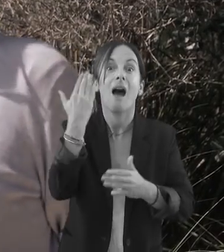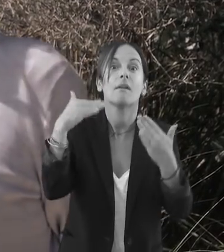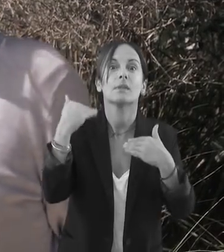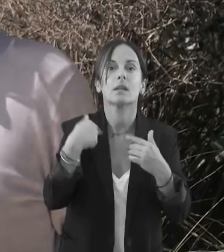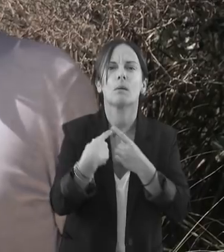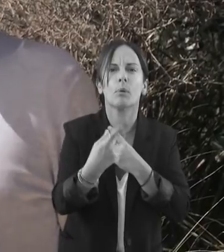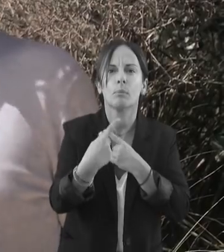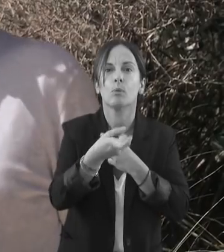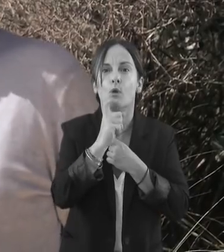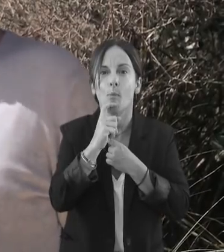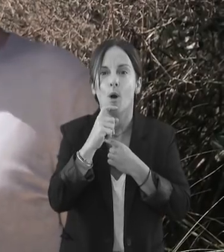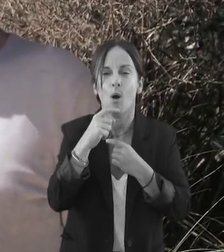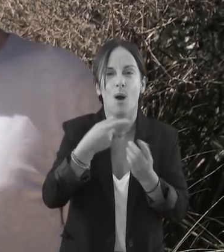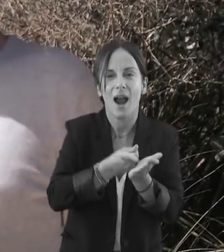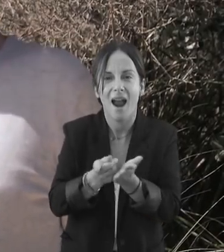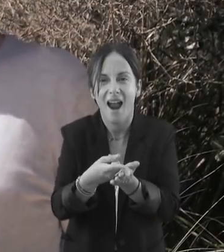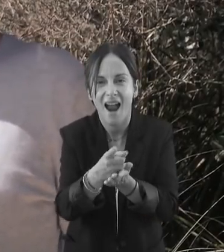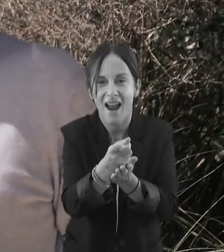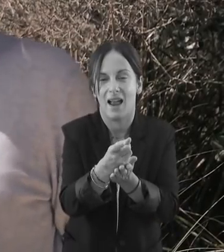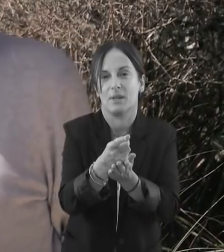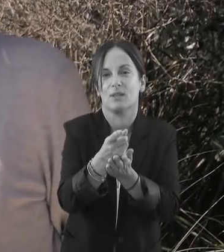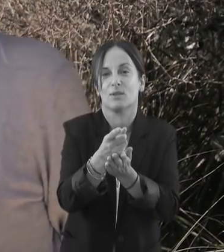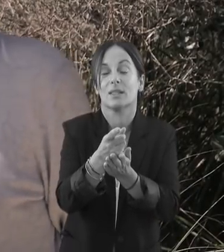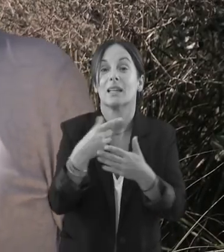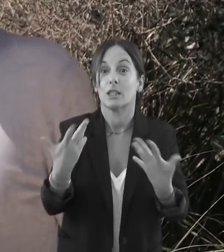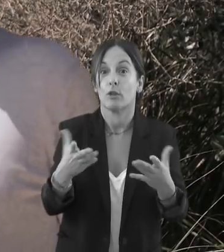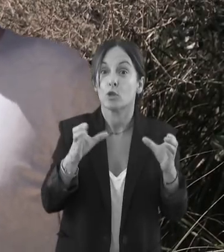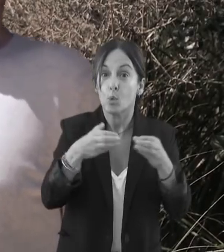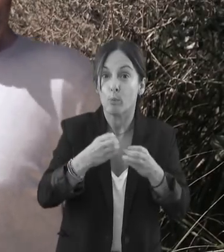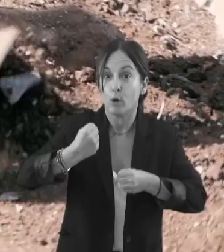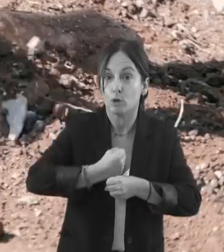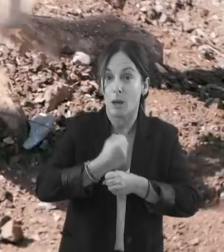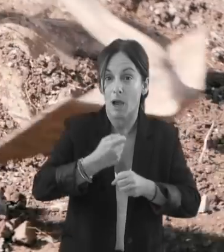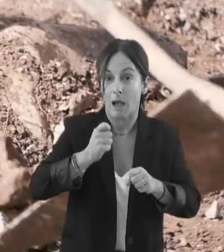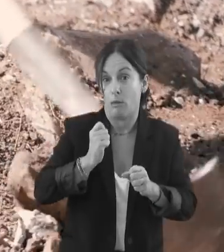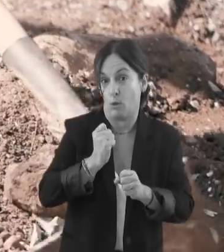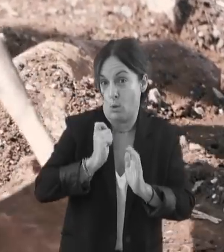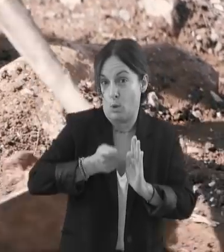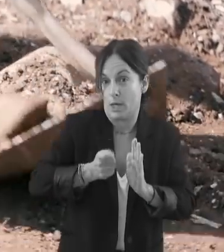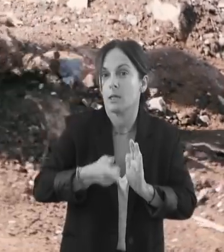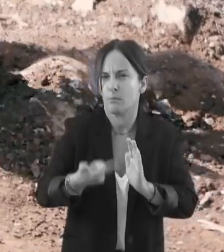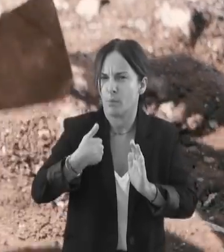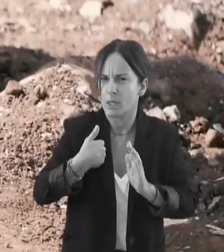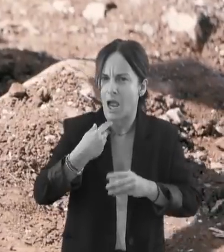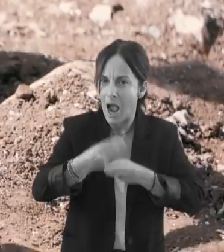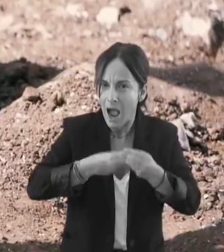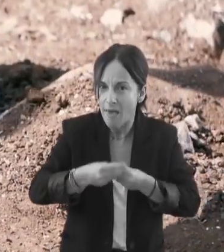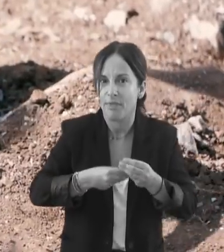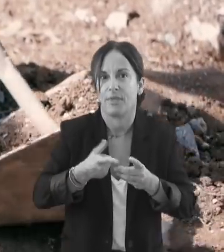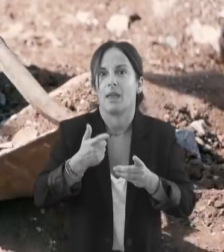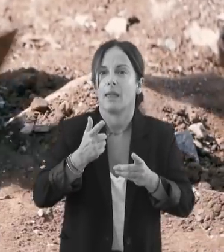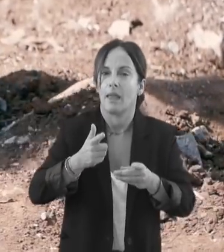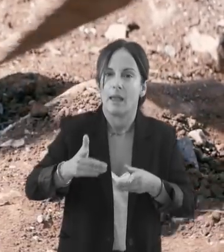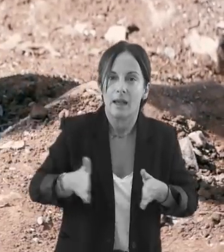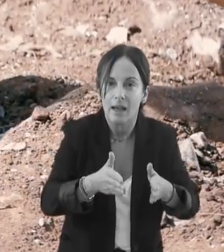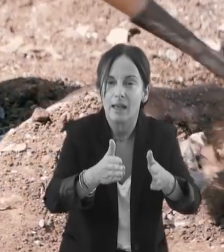les fonts que hi ha a la serra de Tramuntana, que és el patrimoni de Pedra en Sec, i que nosaltres poden promocionar gràcies a que tenim totes les